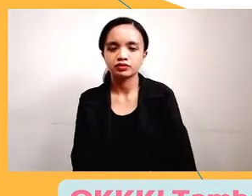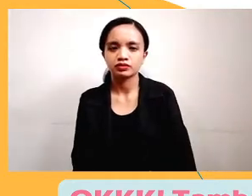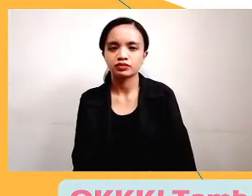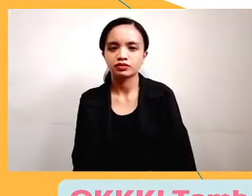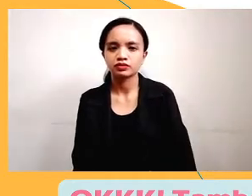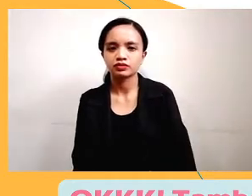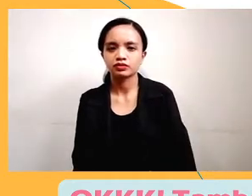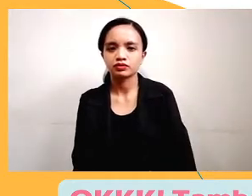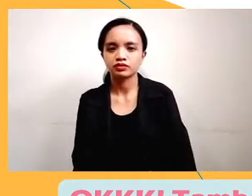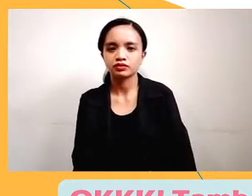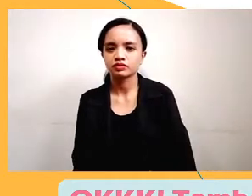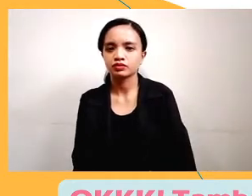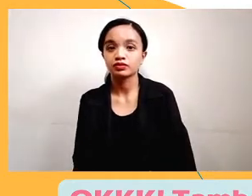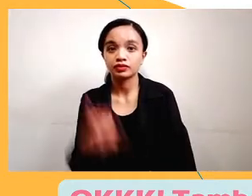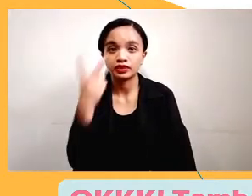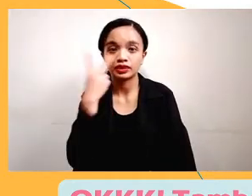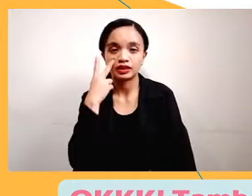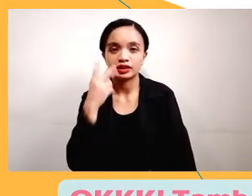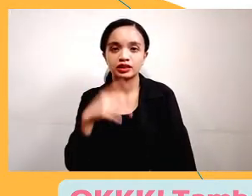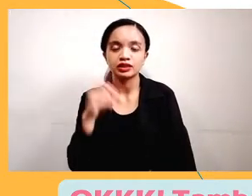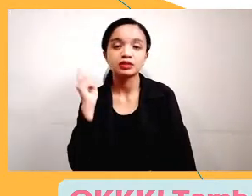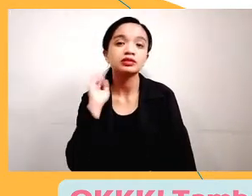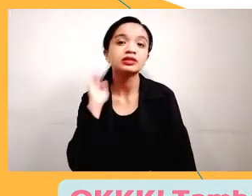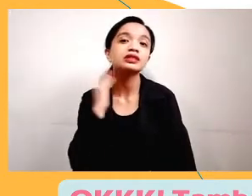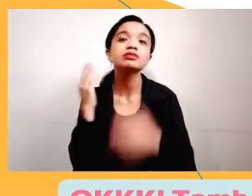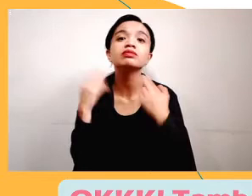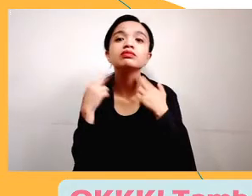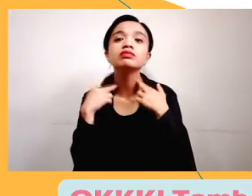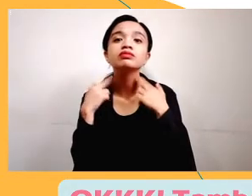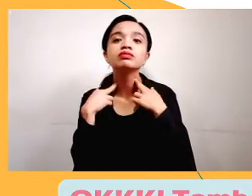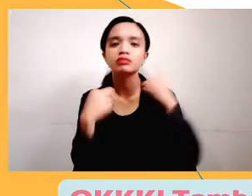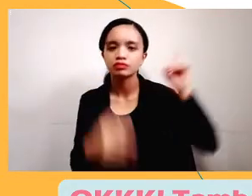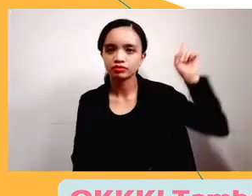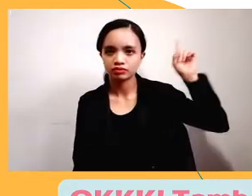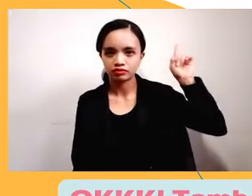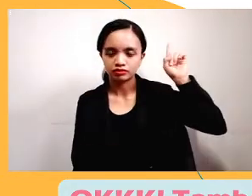Side. Stretch natin ang ating mga leeg. Diba?